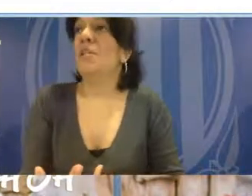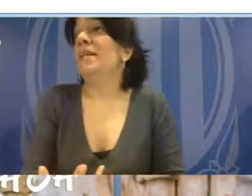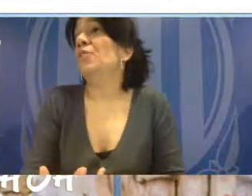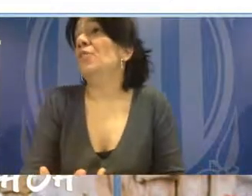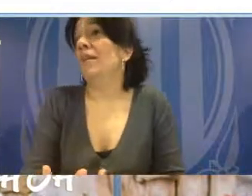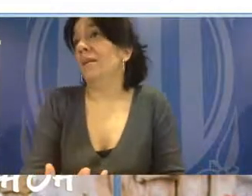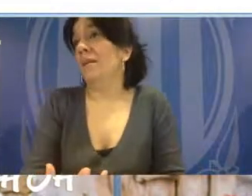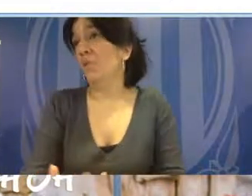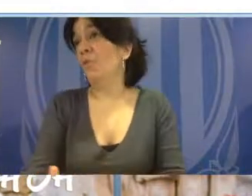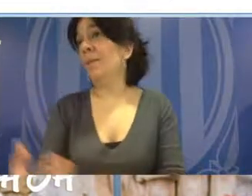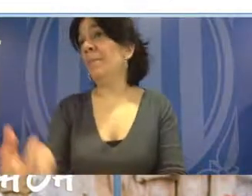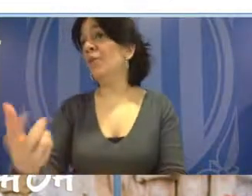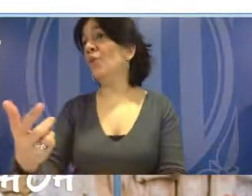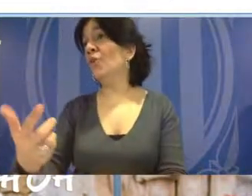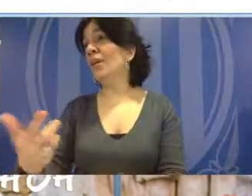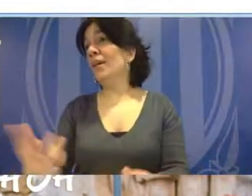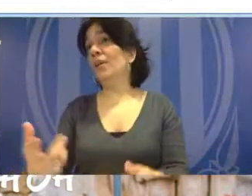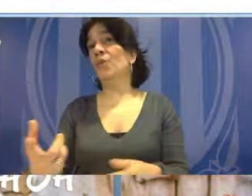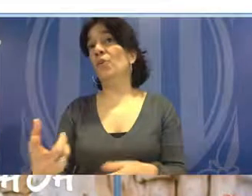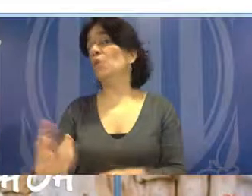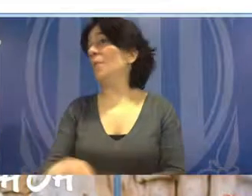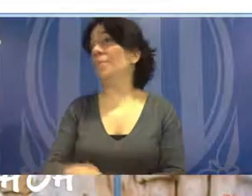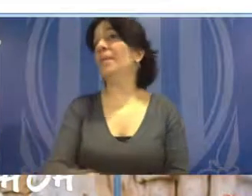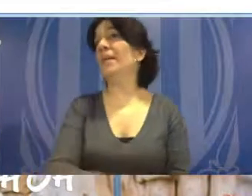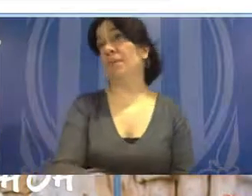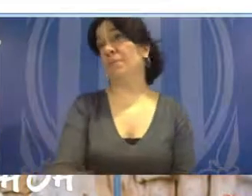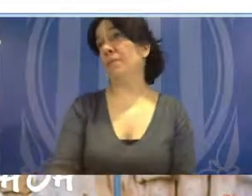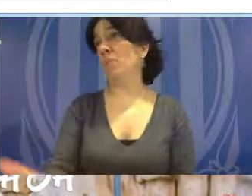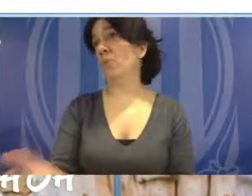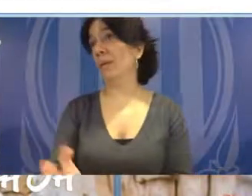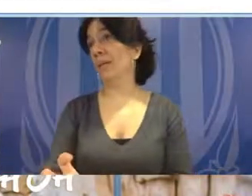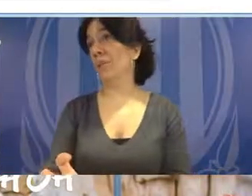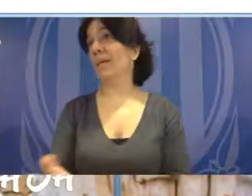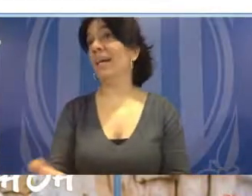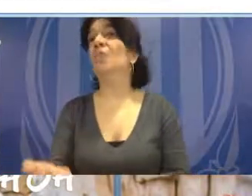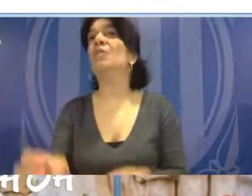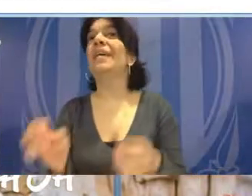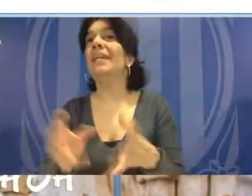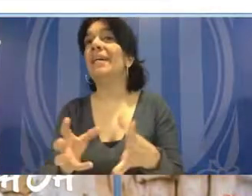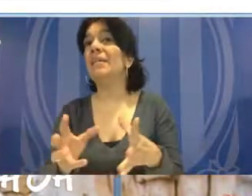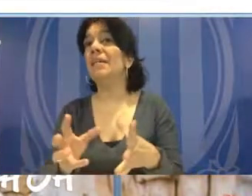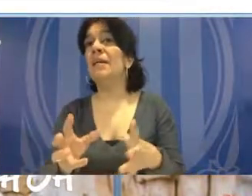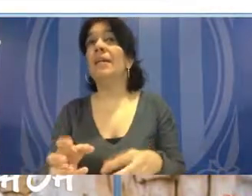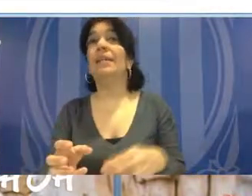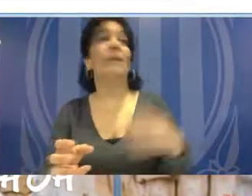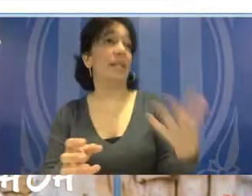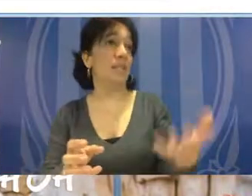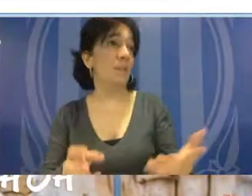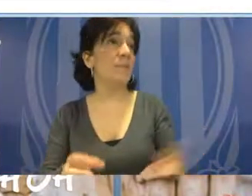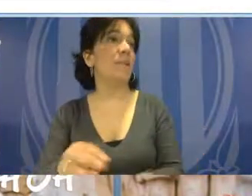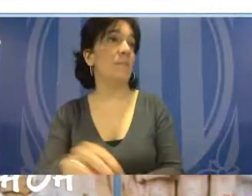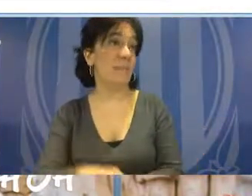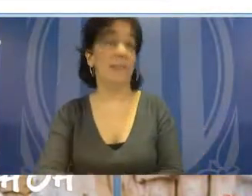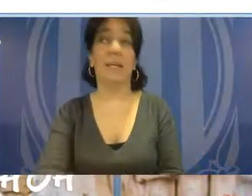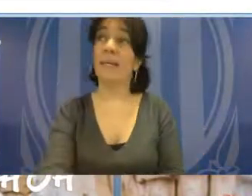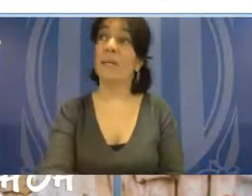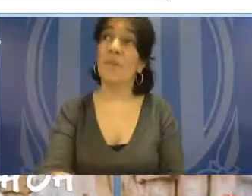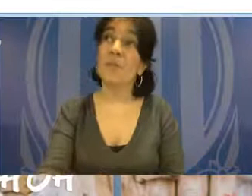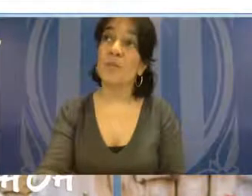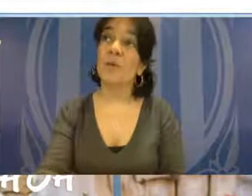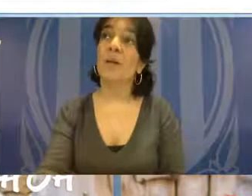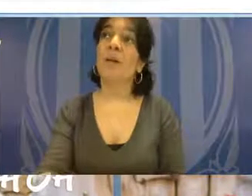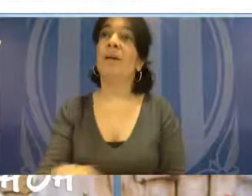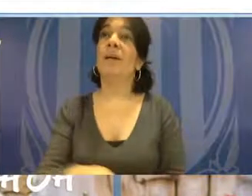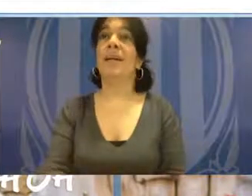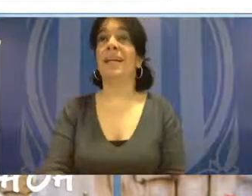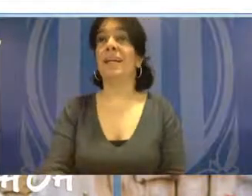Que ens mencionen. Normalment no ens ho envien per correu electrònic. No sé què hi hagi, de vegades passa en missatgeria de